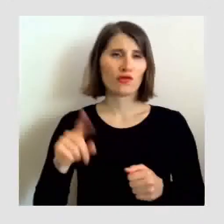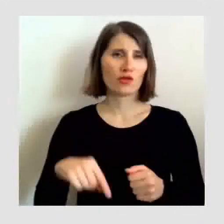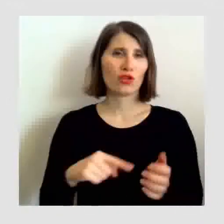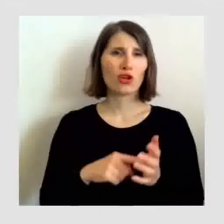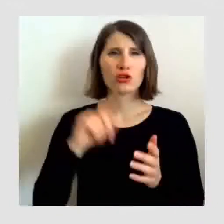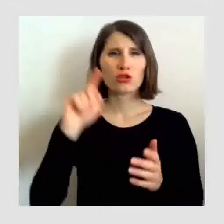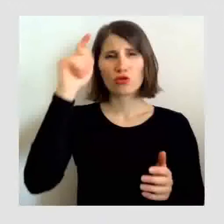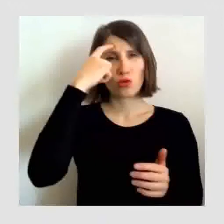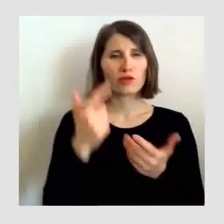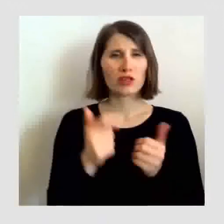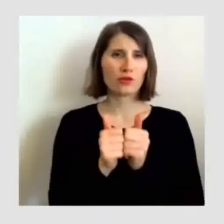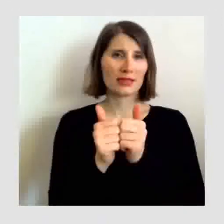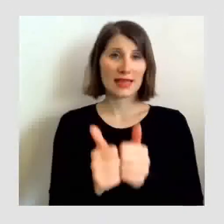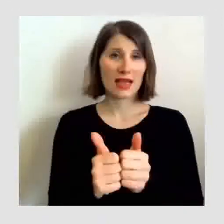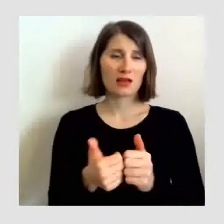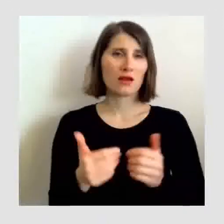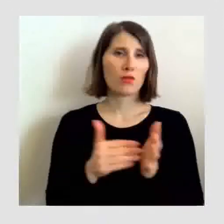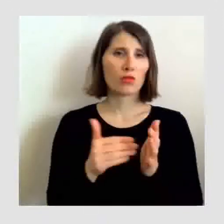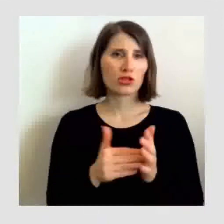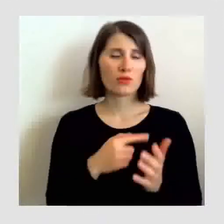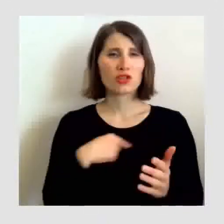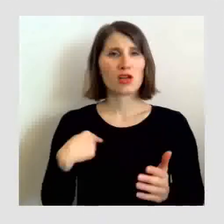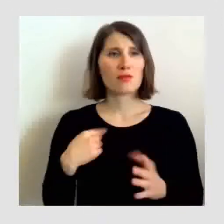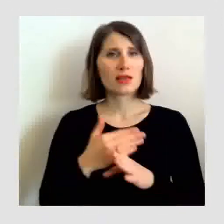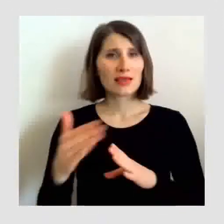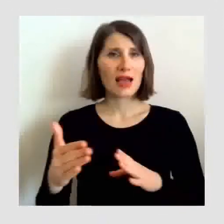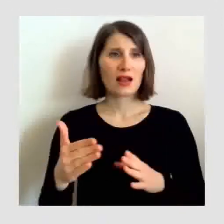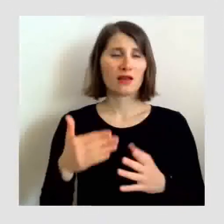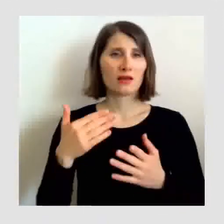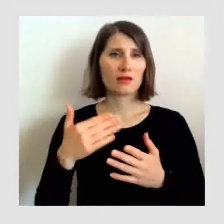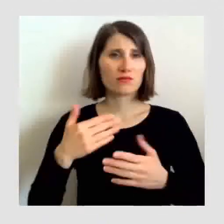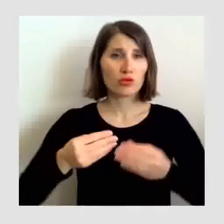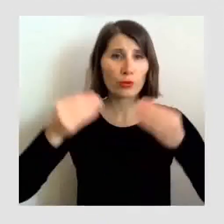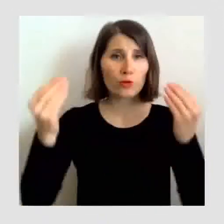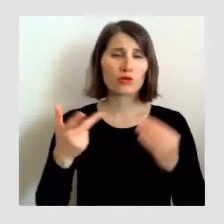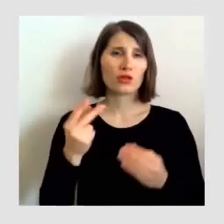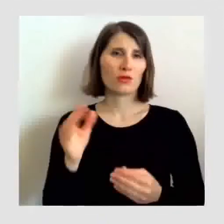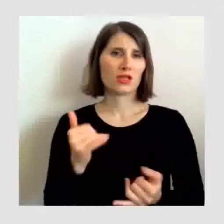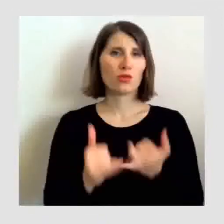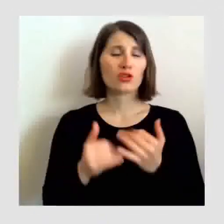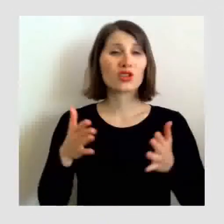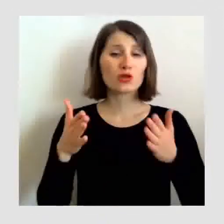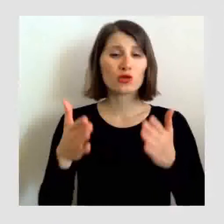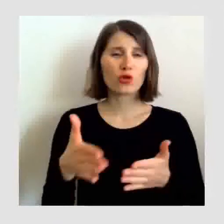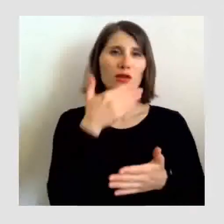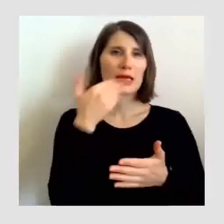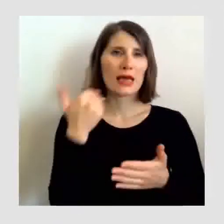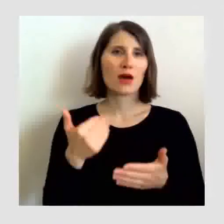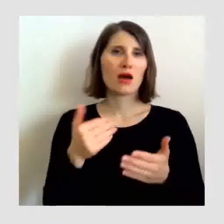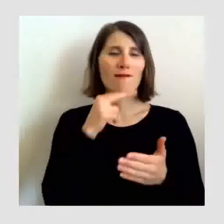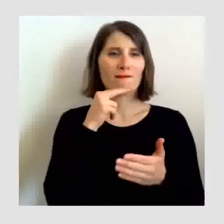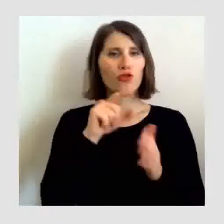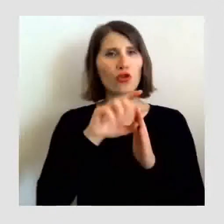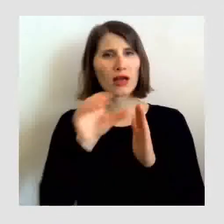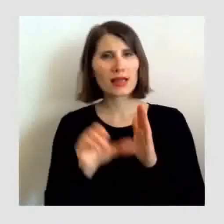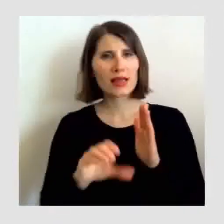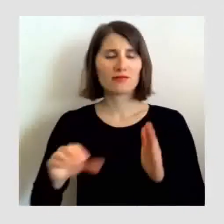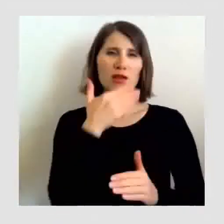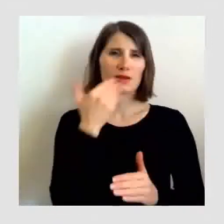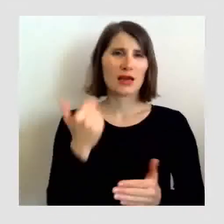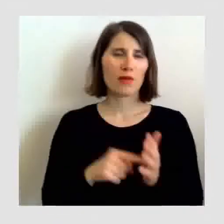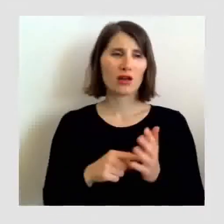zadania, główne potrzeby, które, bez których nie pójdziemy dalej, bo jeżeli nie będzie elementarnej infrastruktury, trudno mówić, żeby znaleźć jakiegoś inwestora, żeby